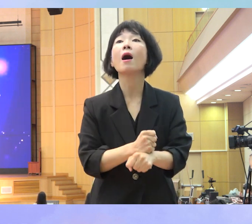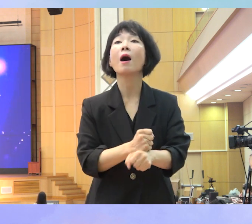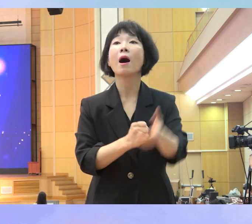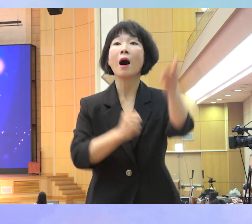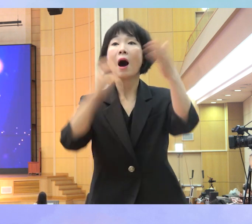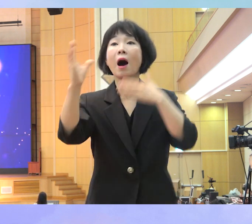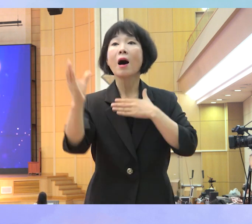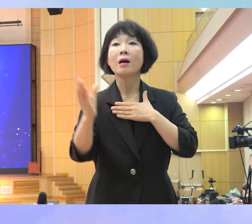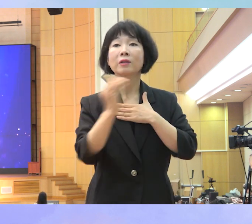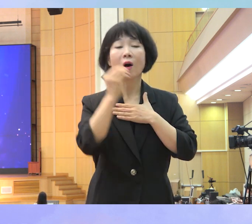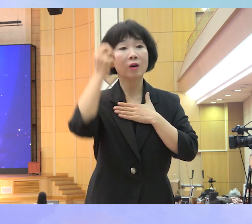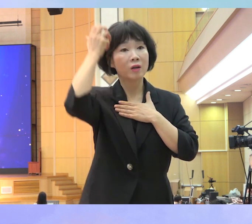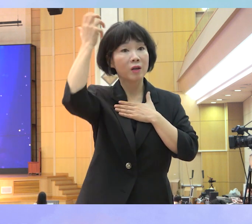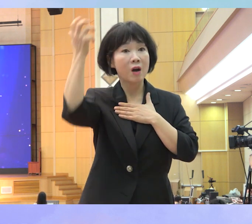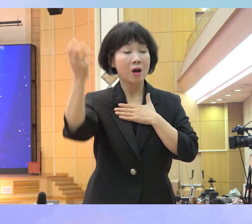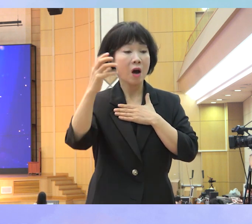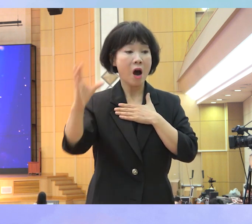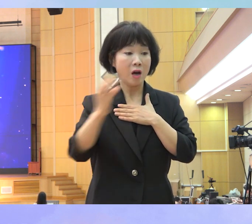충만하도다.